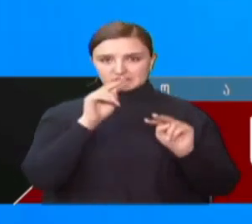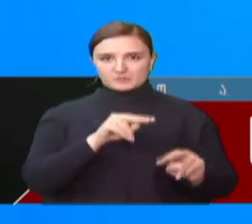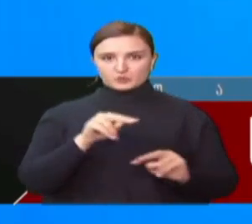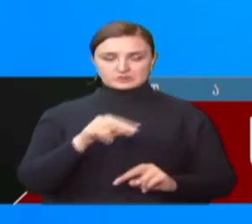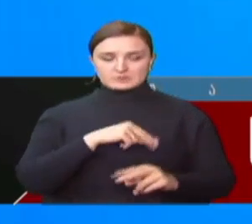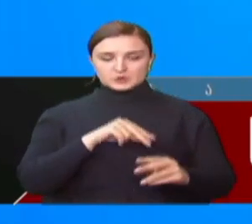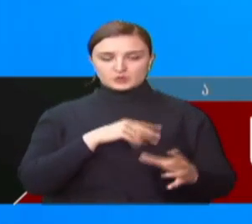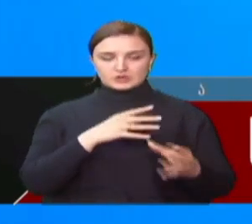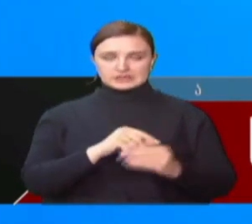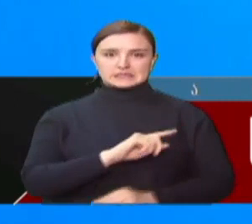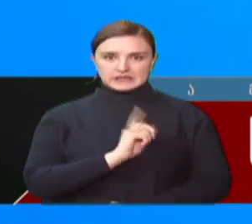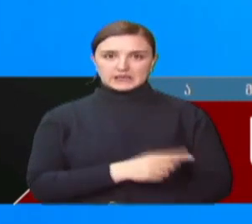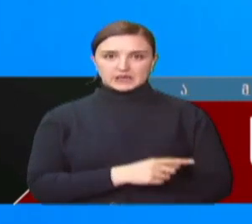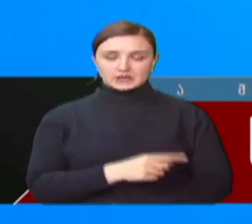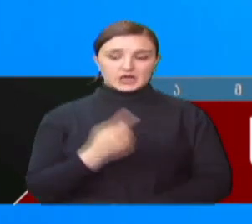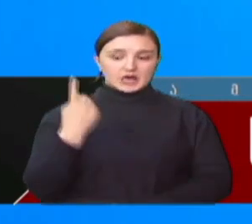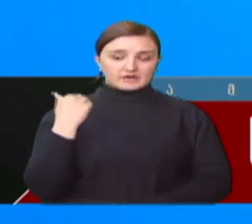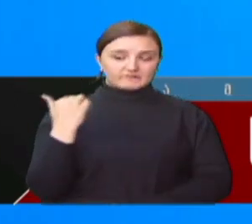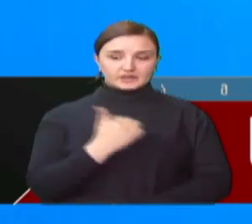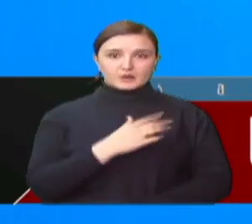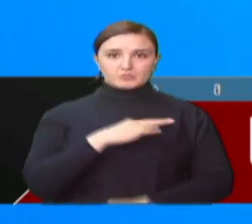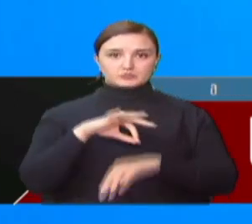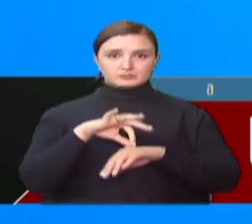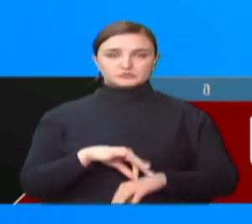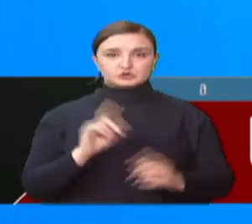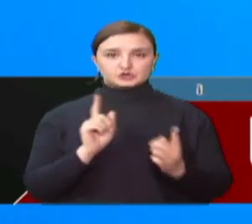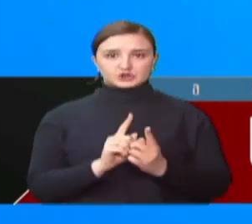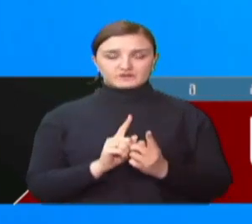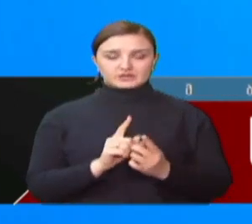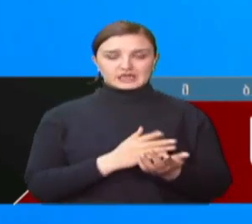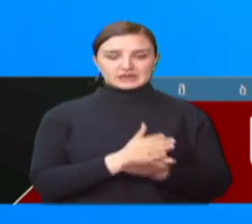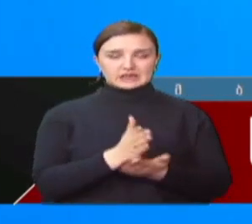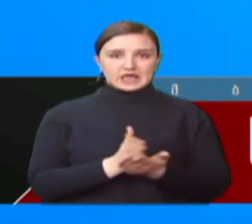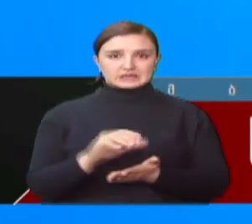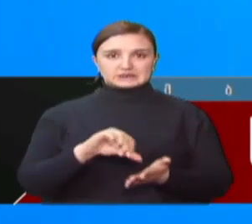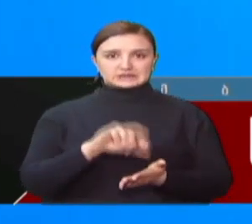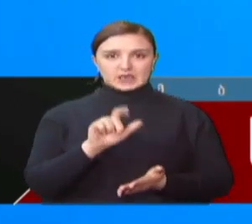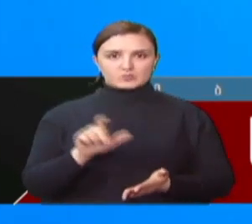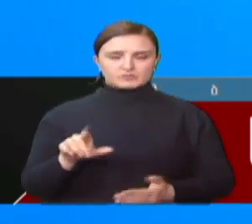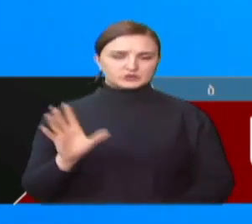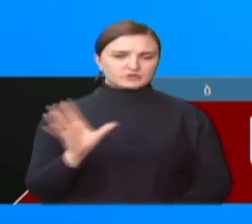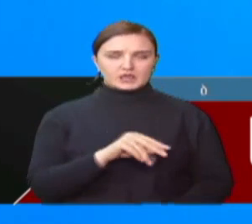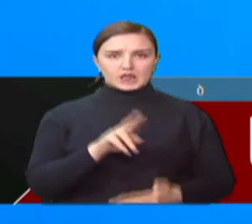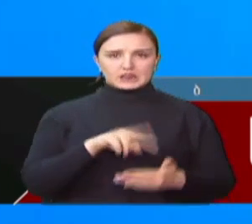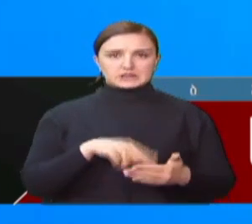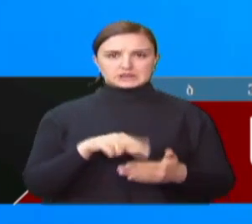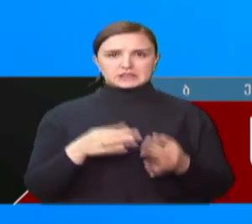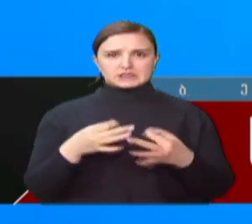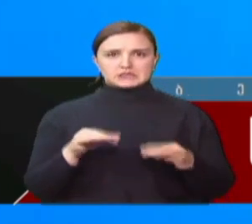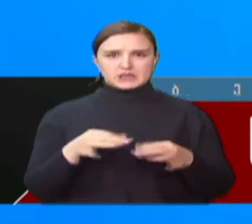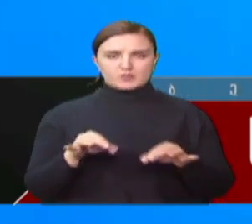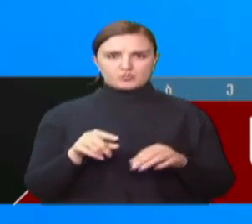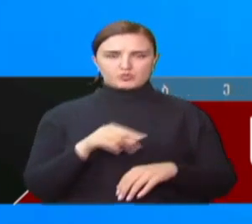ერთად მუშაობთ მჭიდროდ, გასულ კვირას გაიმართა შეხვედრა დარგის წარმომადგენლებთან, ფაქტობრივად ყველა ლიცენზირებული სადაზღვევო